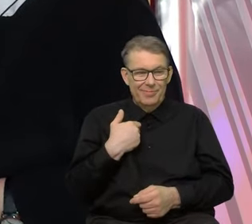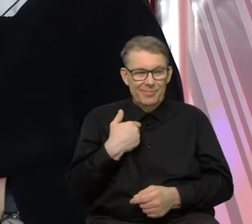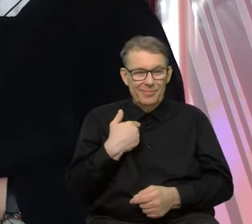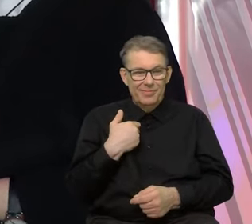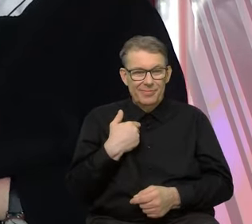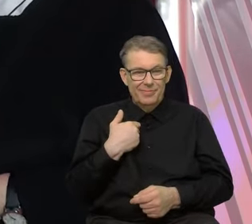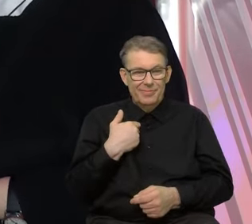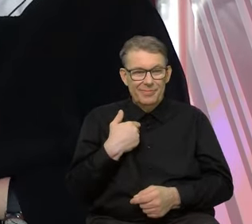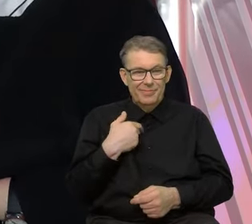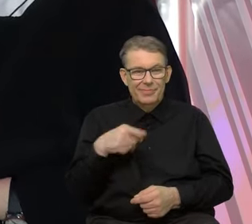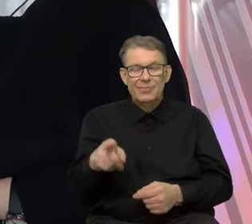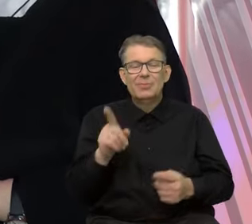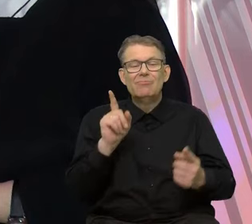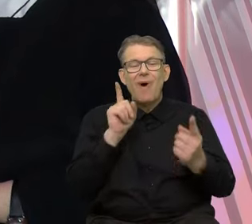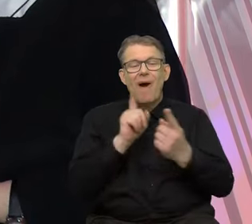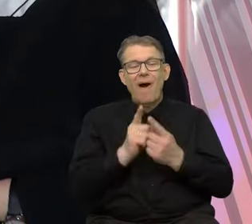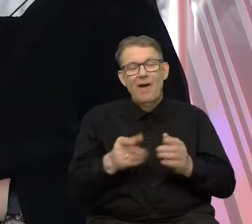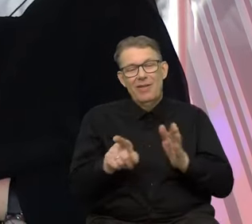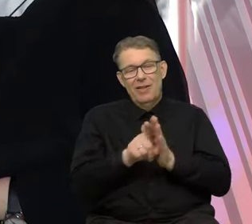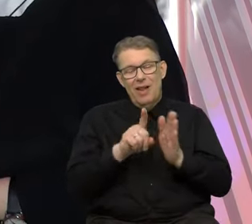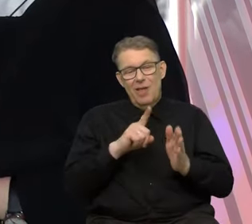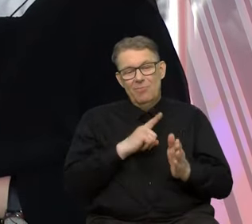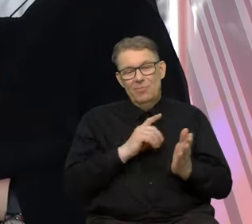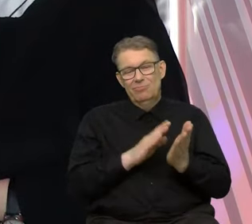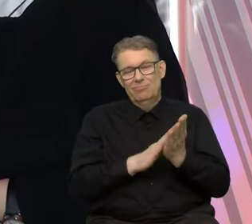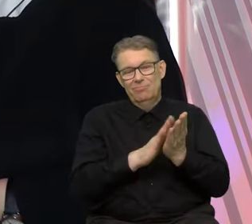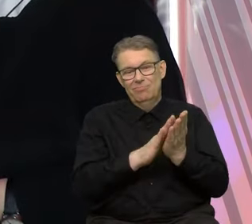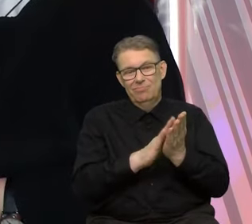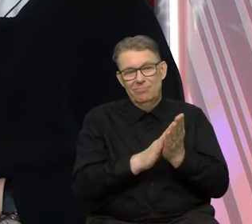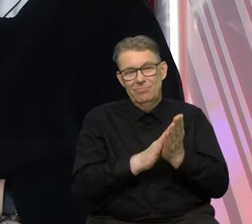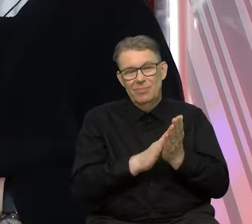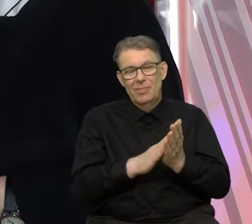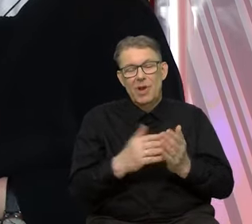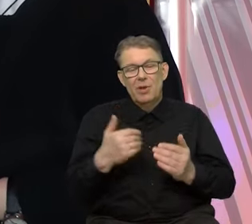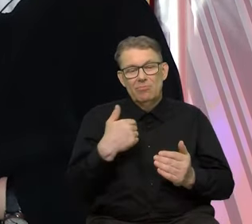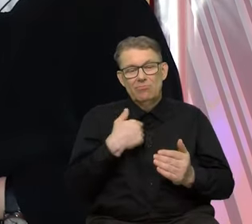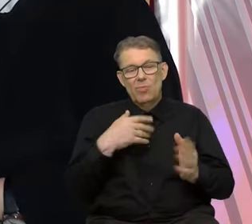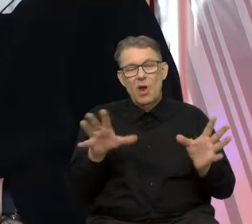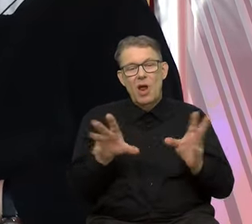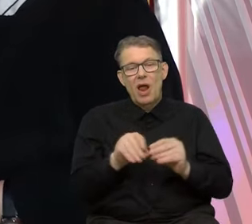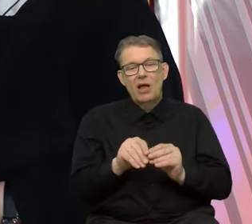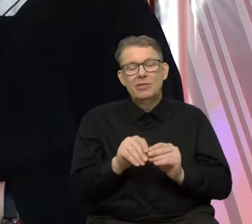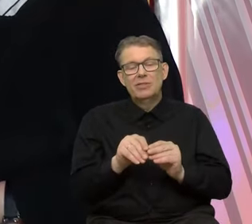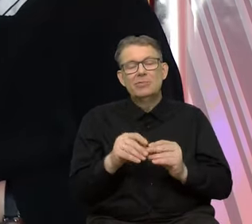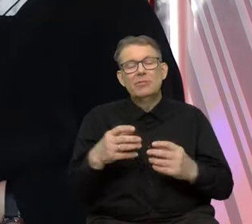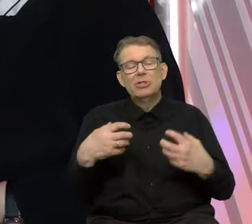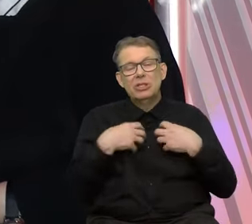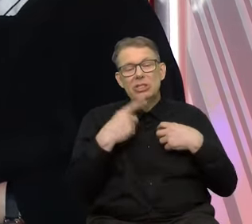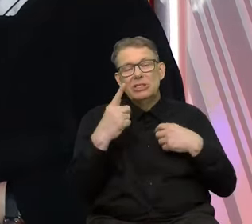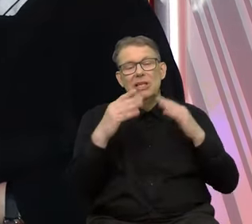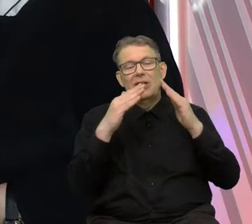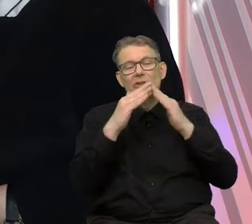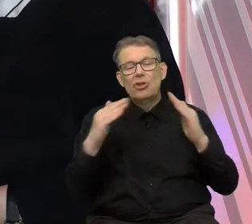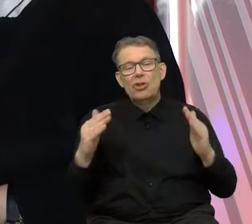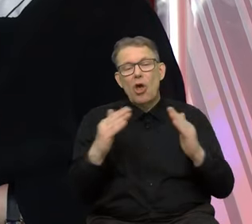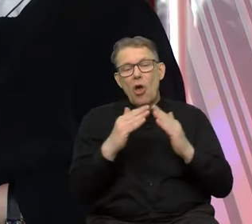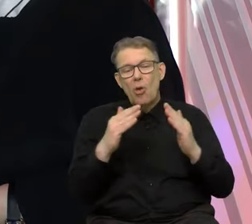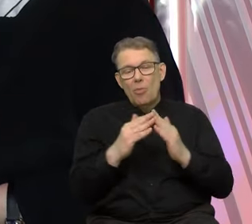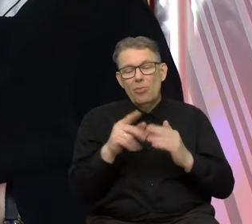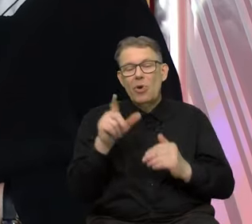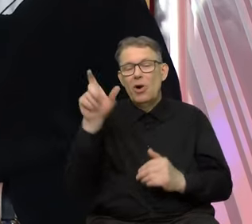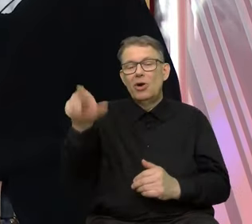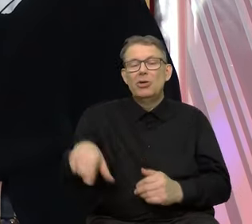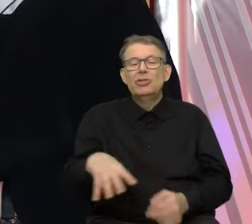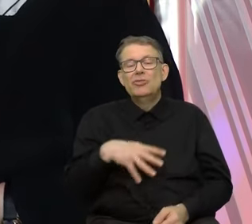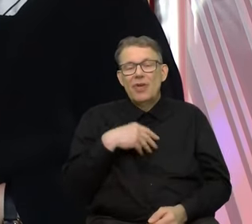że spotka mnie takie wyróżnienie, że mogłam żyć pod jednym dachem ze świętym, obserwować